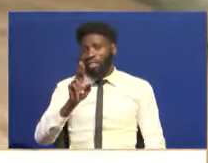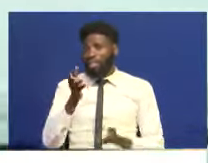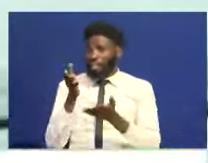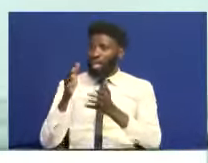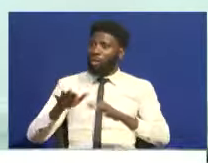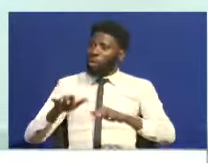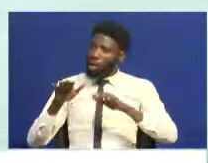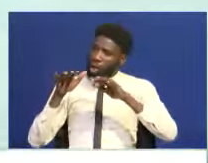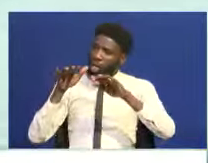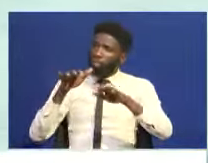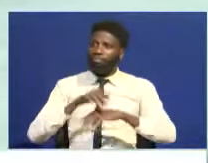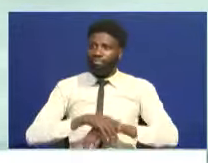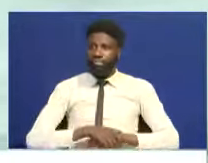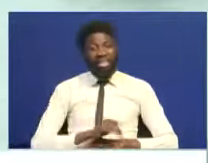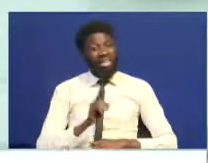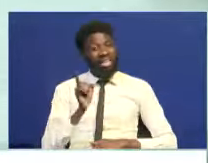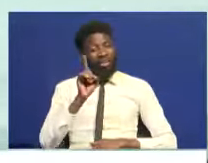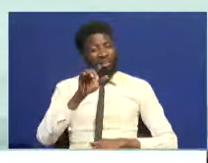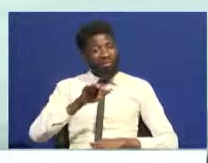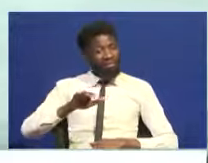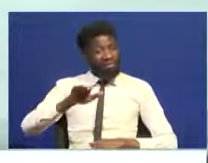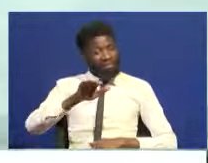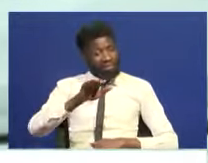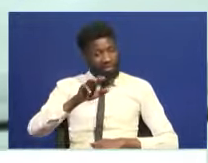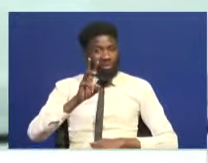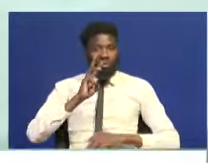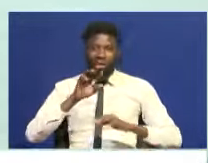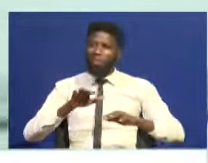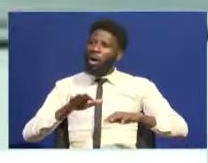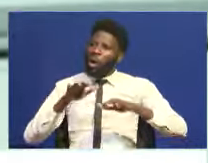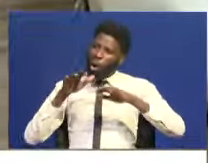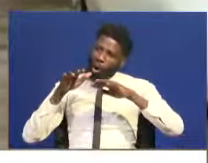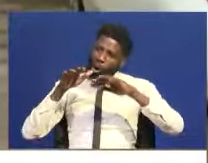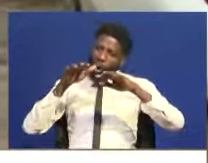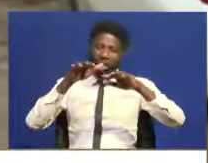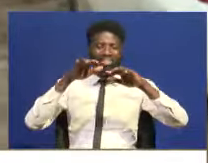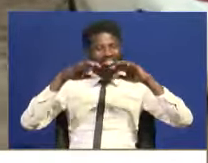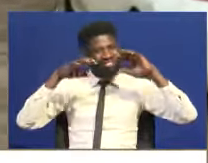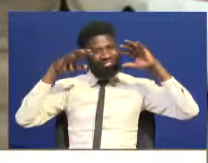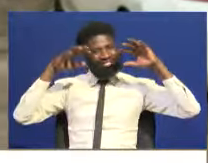Wakazi jijini Nairobi walikumbwa na mafuriko kufuatia mvua kubwa ilionyesha.